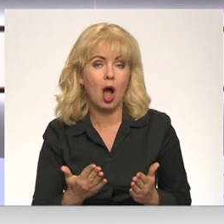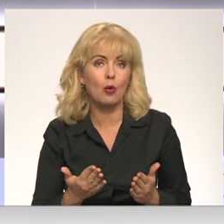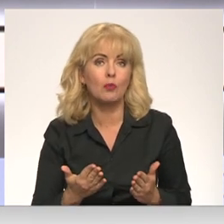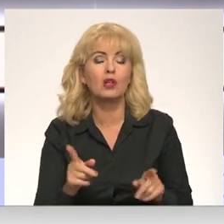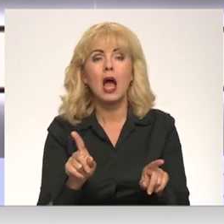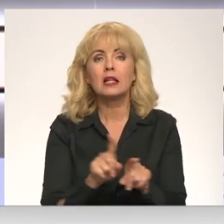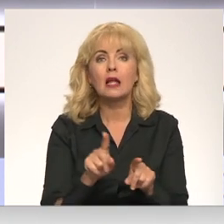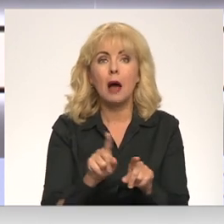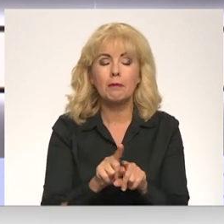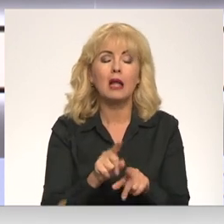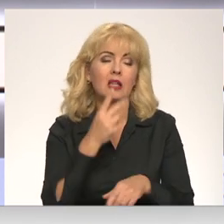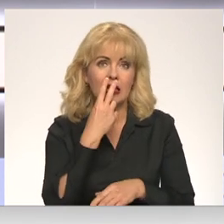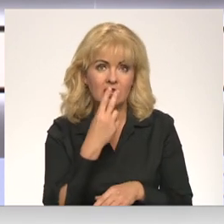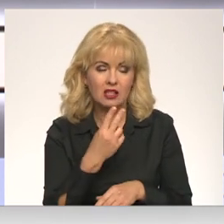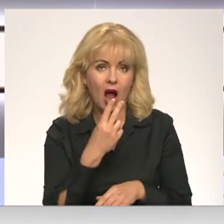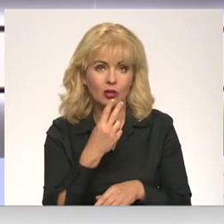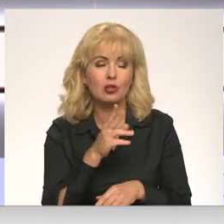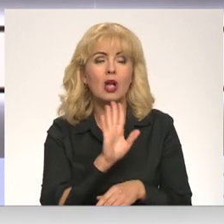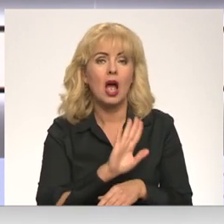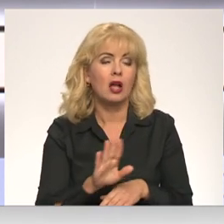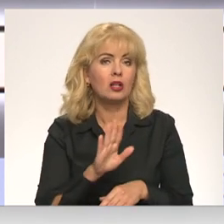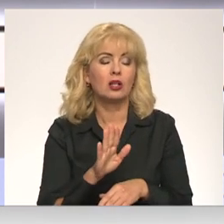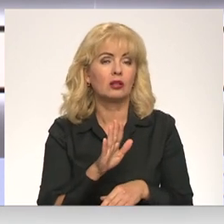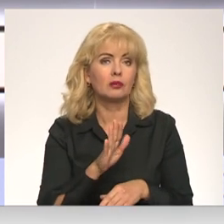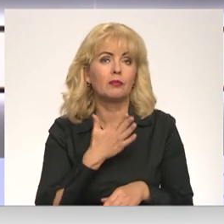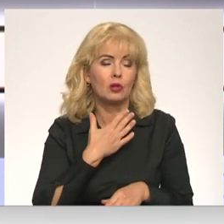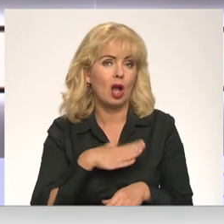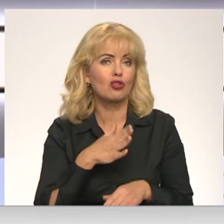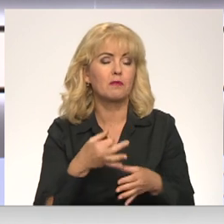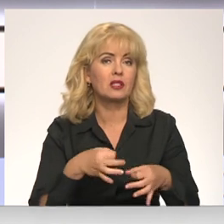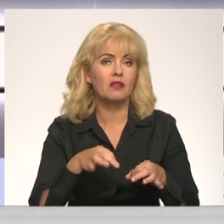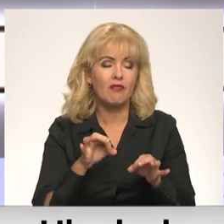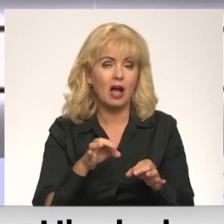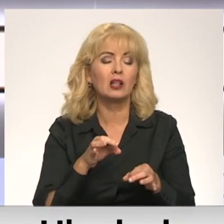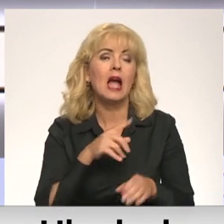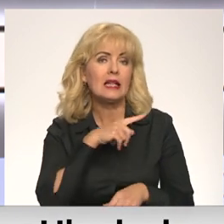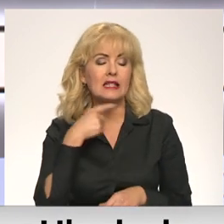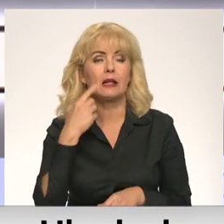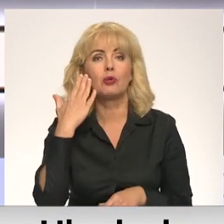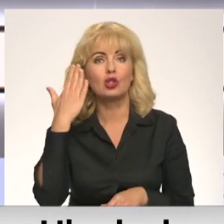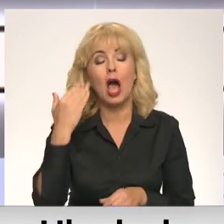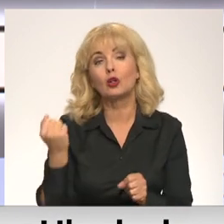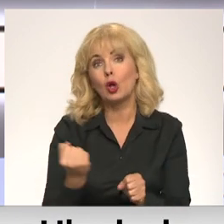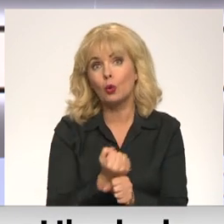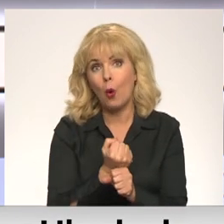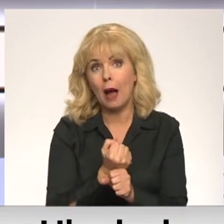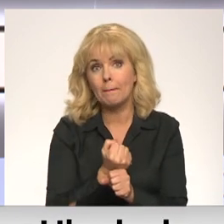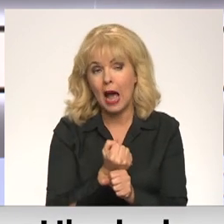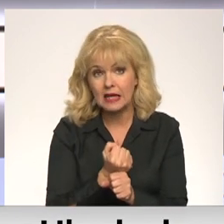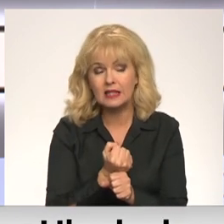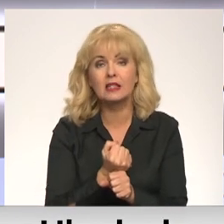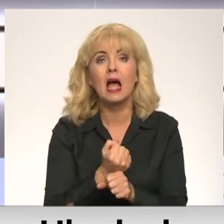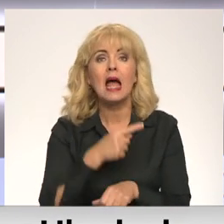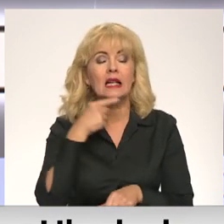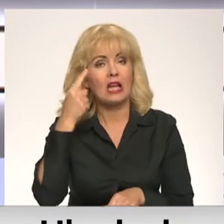tā paketa izskatās samērā iespaidīga. Man gribētos cerēt, ka tomēr veselais saprāts arī